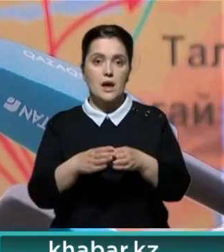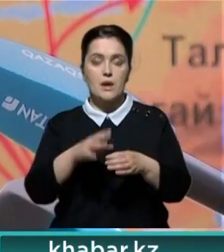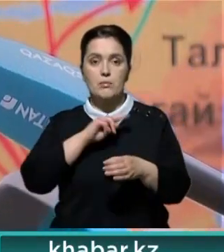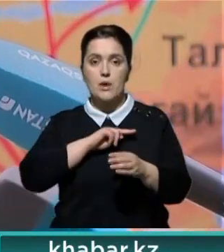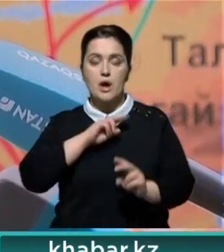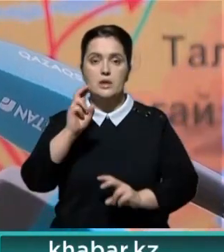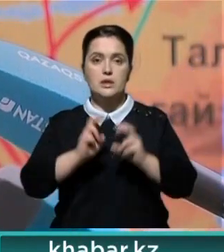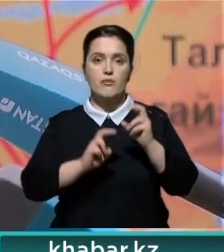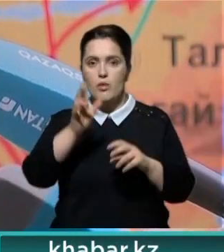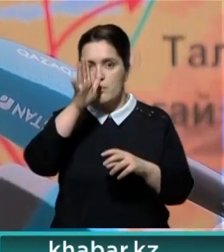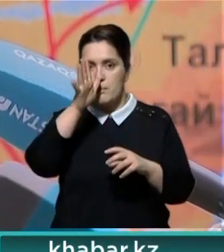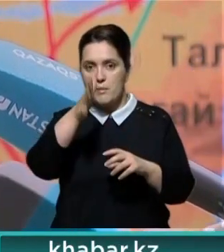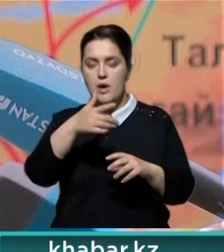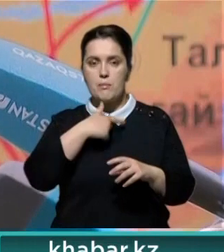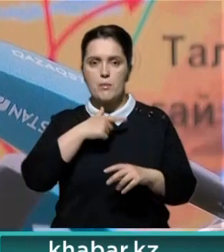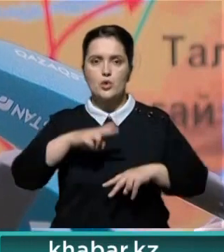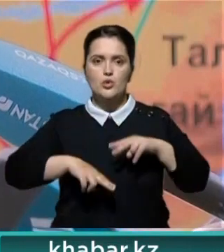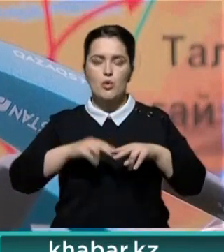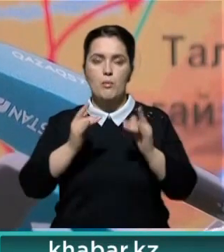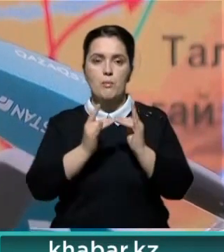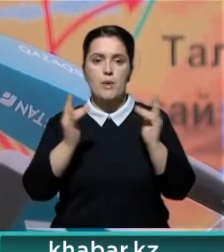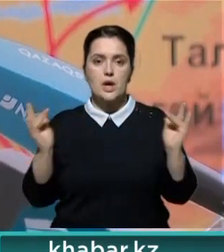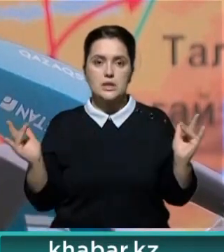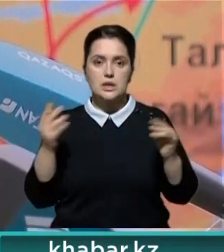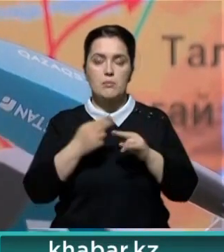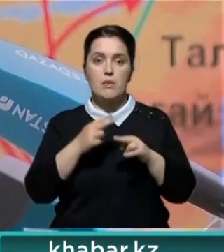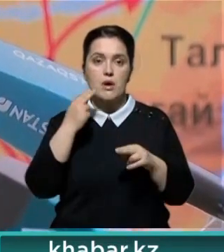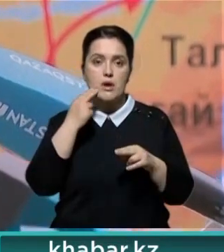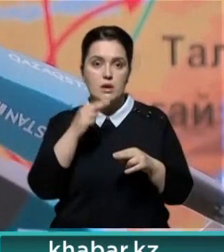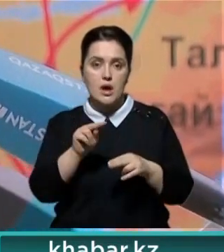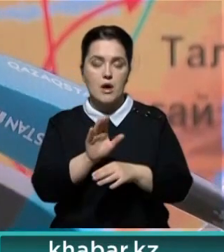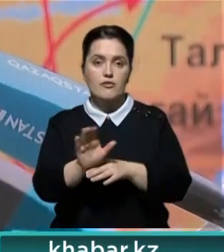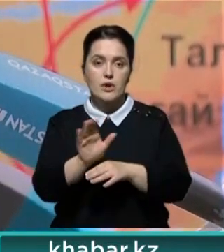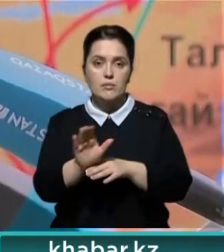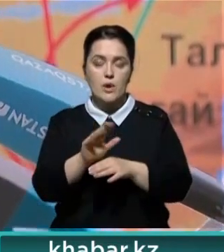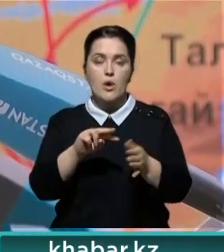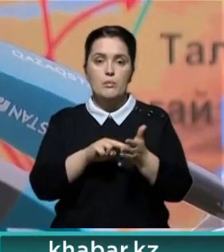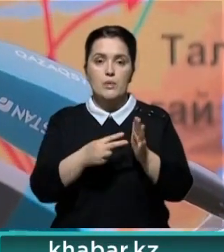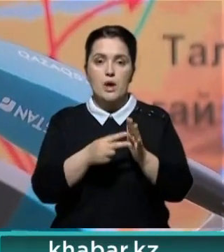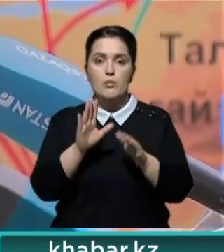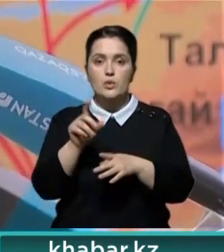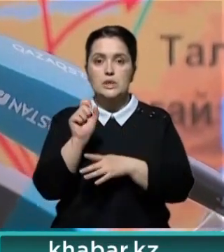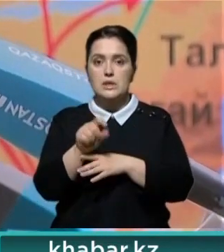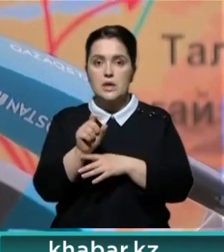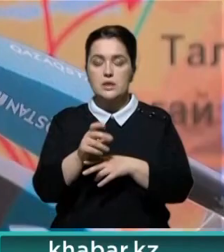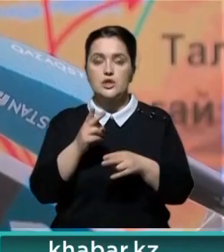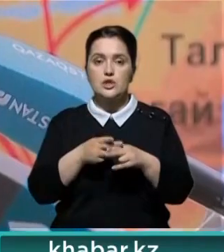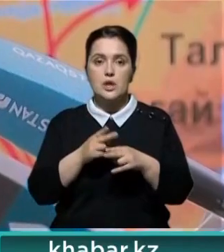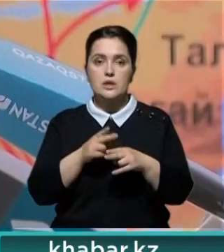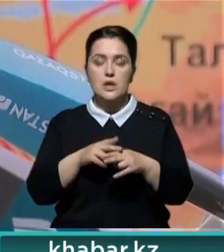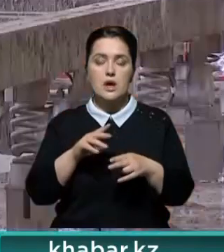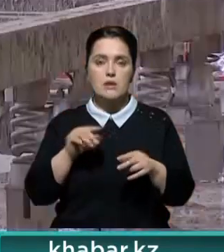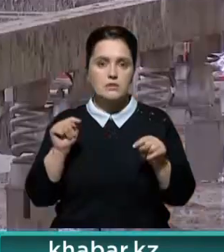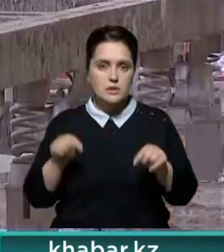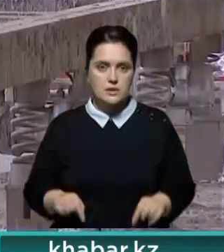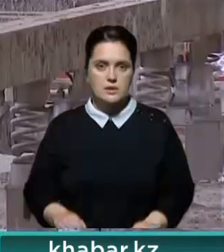с этим заводом более пяти лет мы строим мосты предприятие выпускает качественную продукцию планируем и дальше заказывать железобетонные конструкции именно